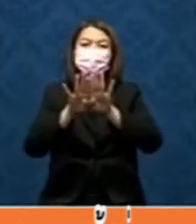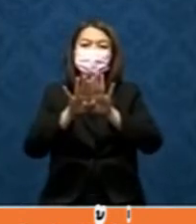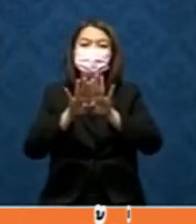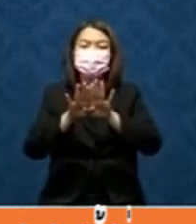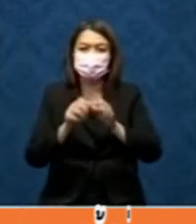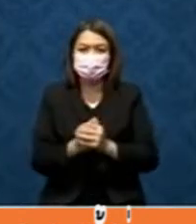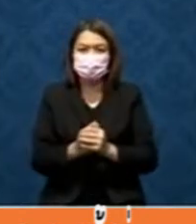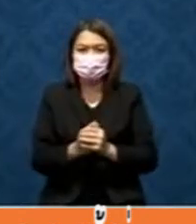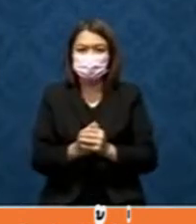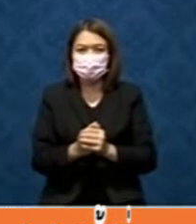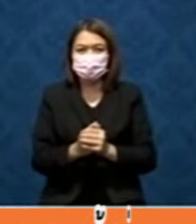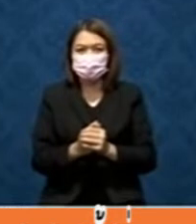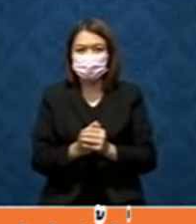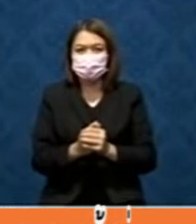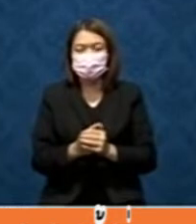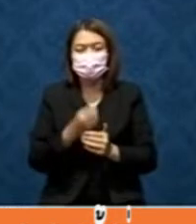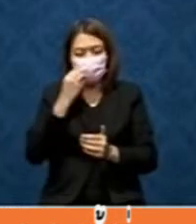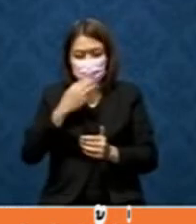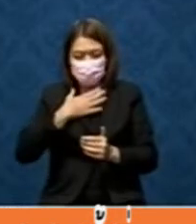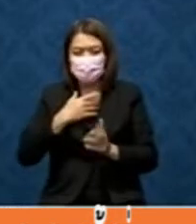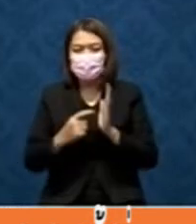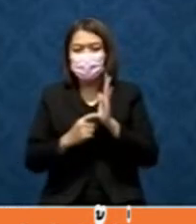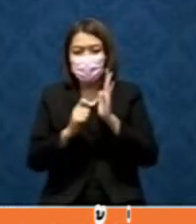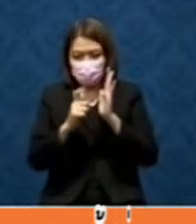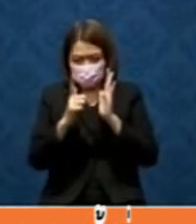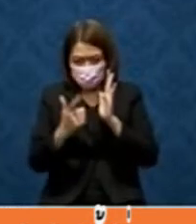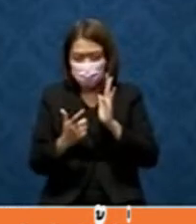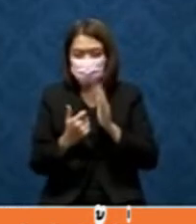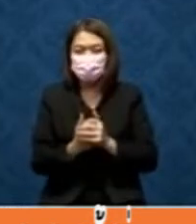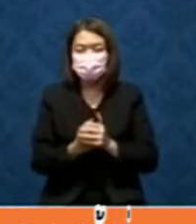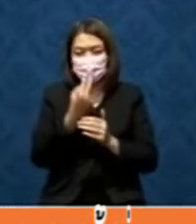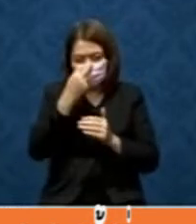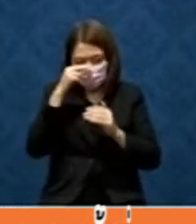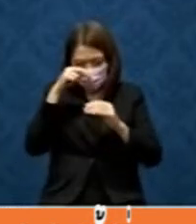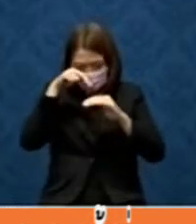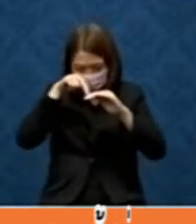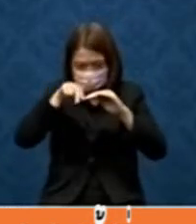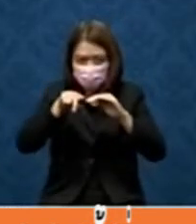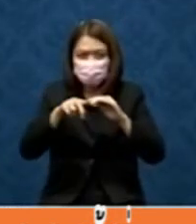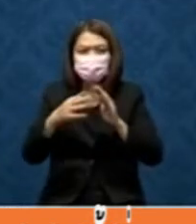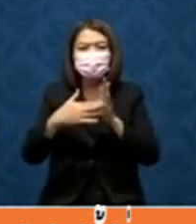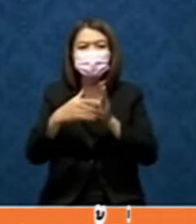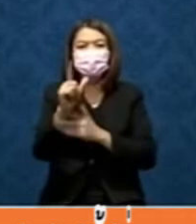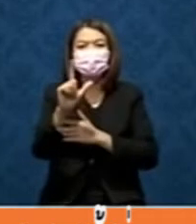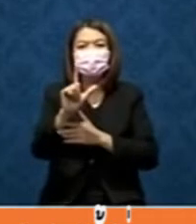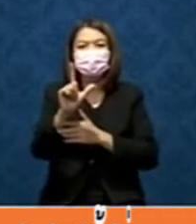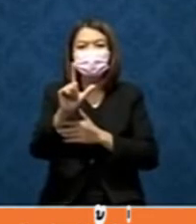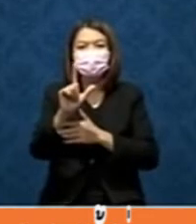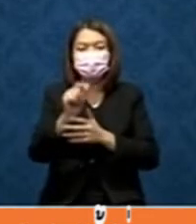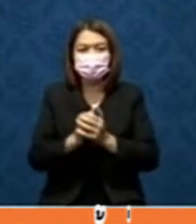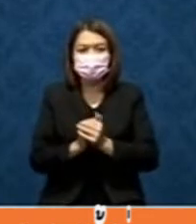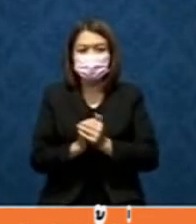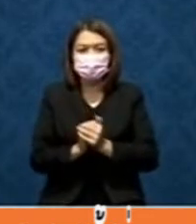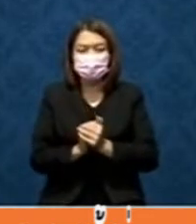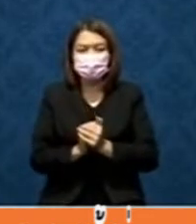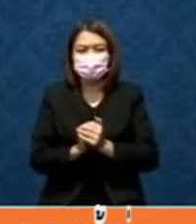ดต